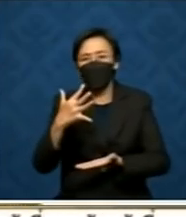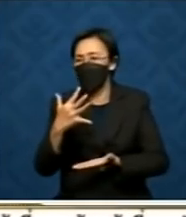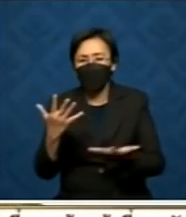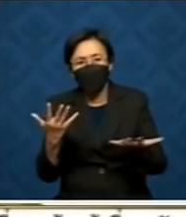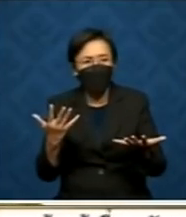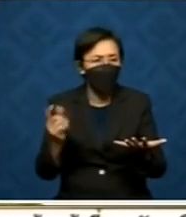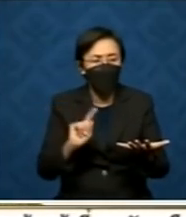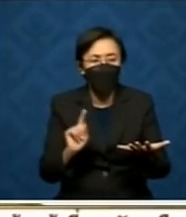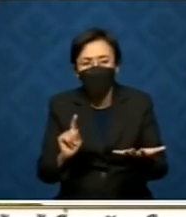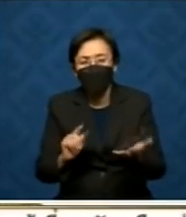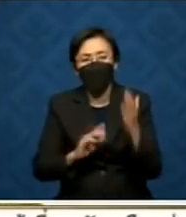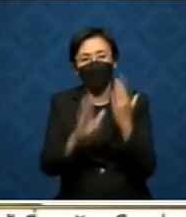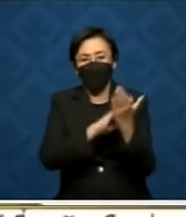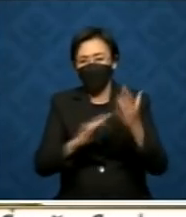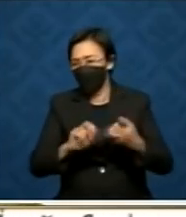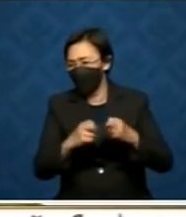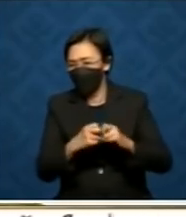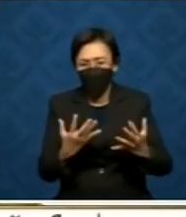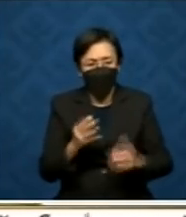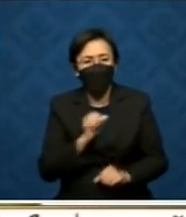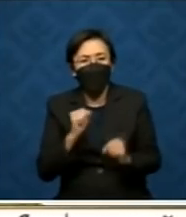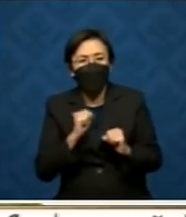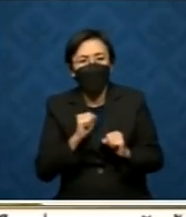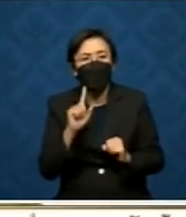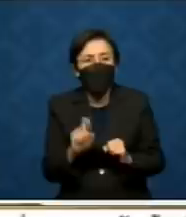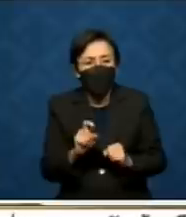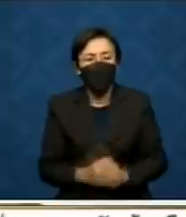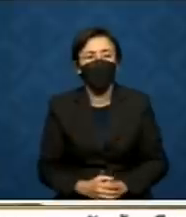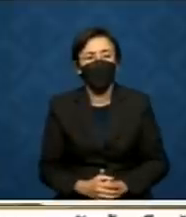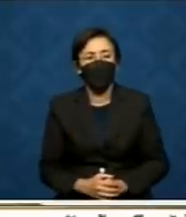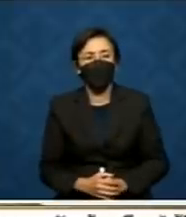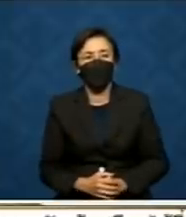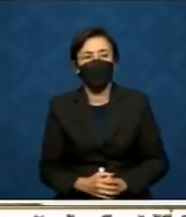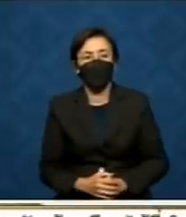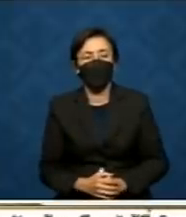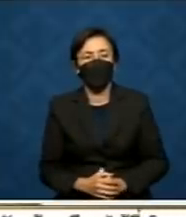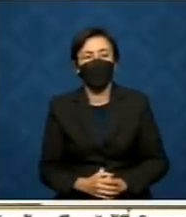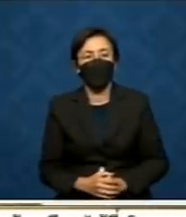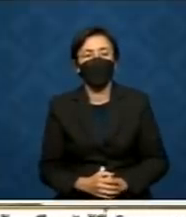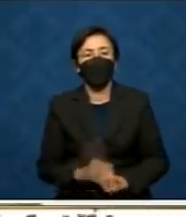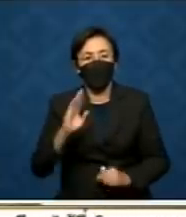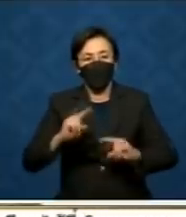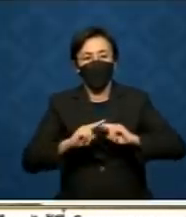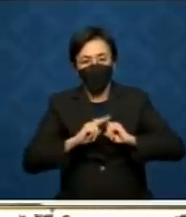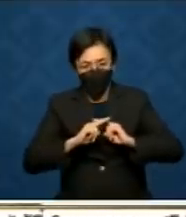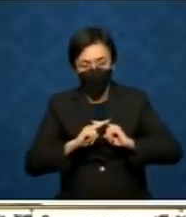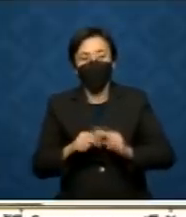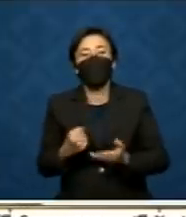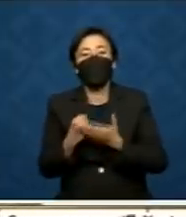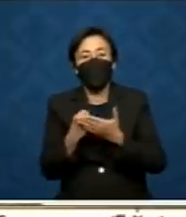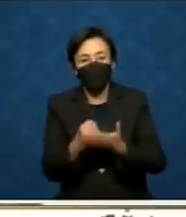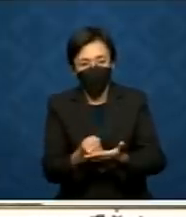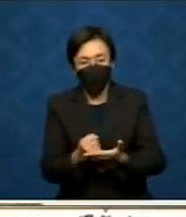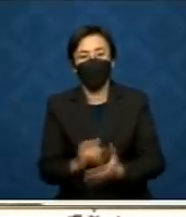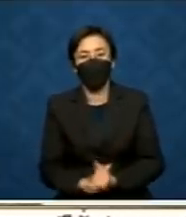แล้วทั่วประเทศที่สุดร้อนรนแล้วกลัวตายก็ตอนนั้นเอกชนก็เลยยื่นมือเข้ามา